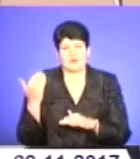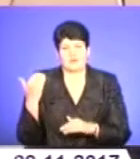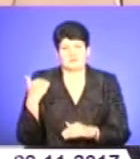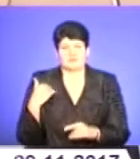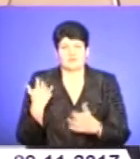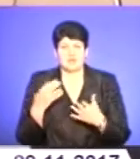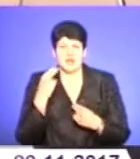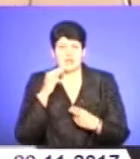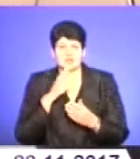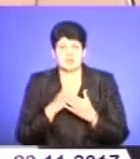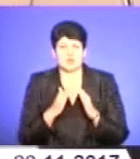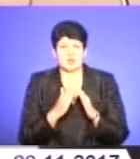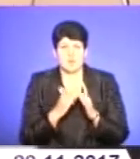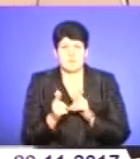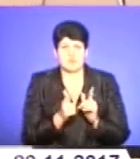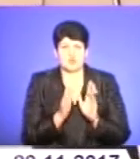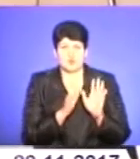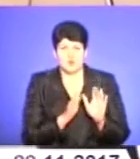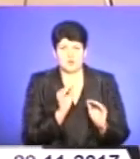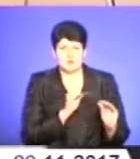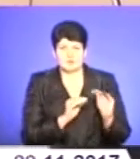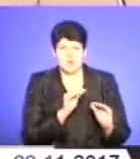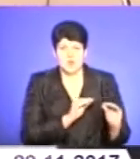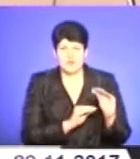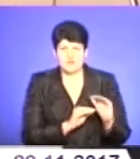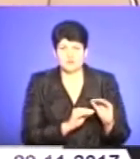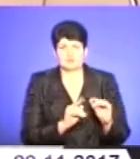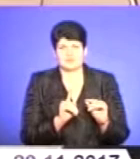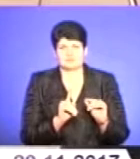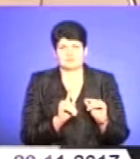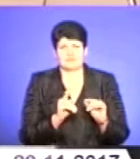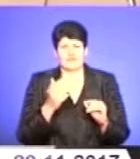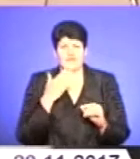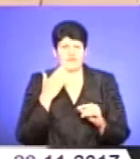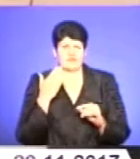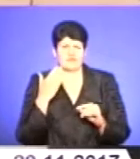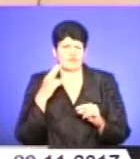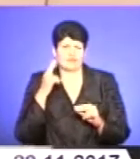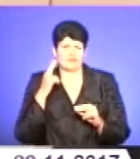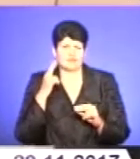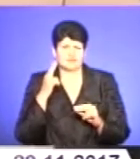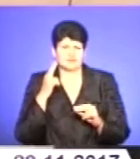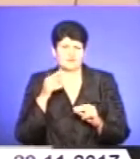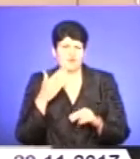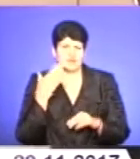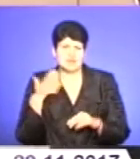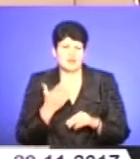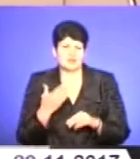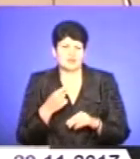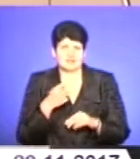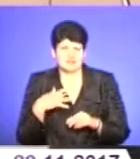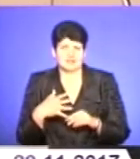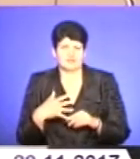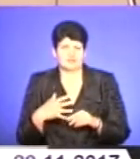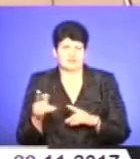звичайно, краще мати вже вдома приготовлену, спаковану, щоб останню хвилину. Ми так в нас в родині заведено, що завчасу